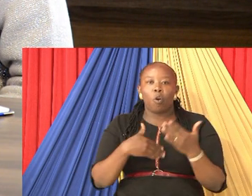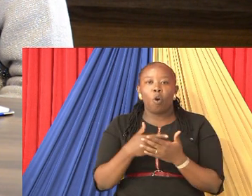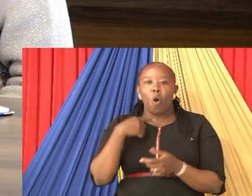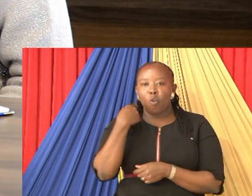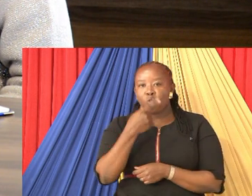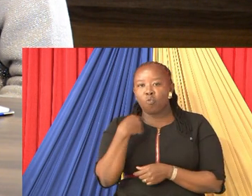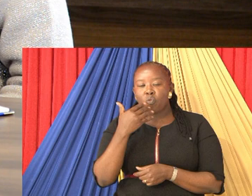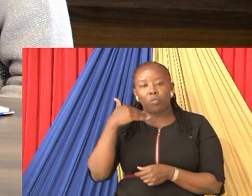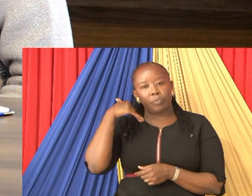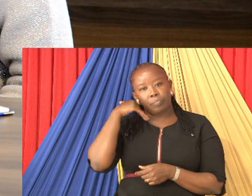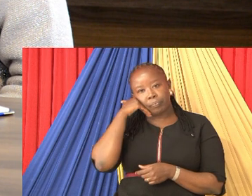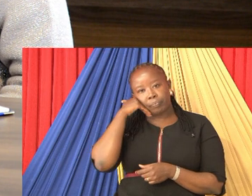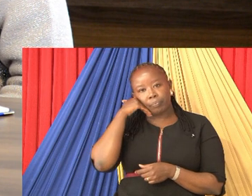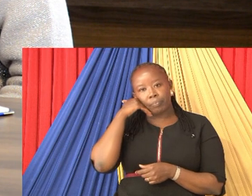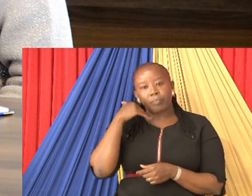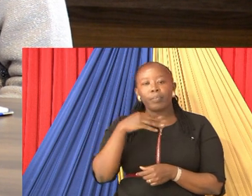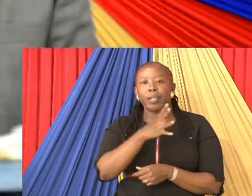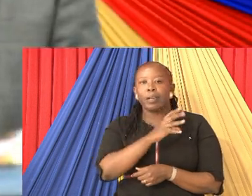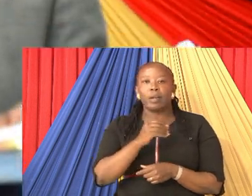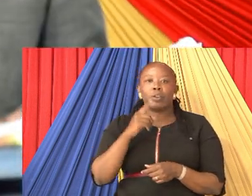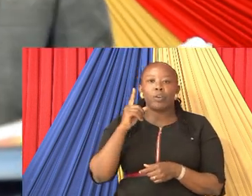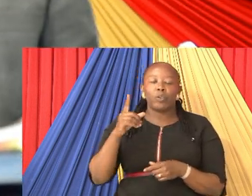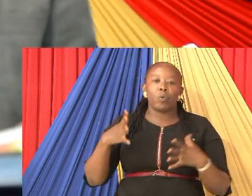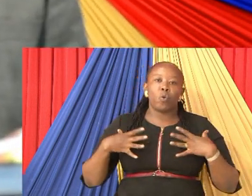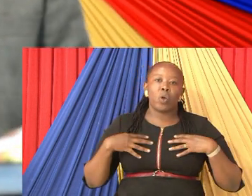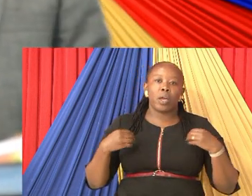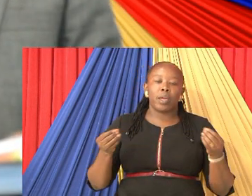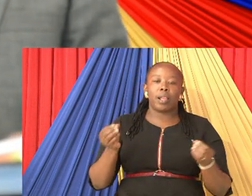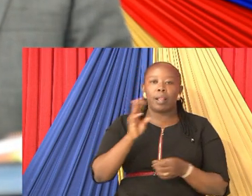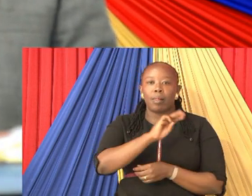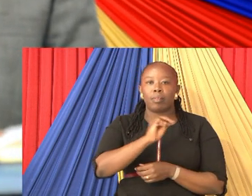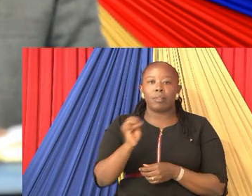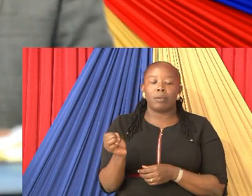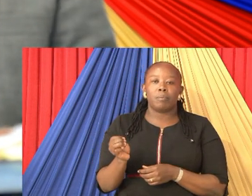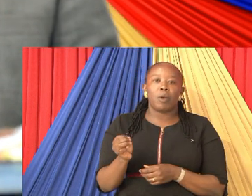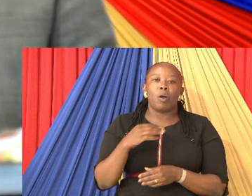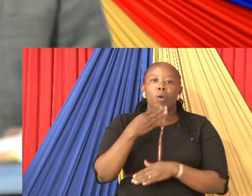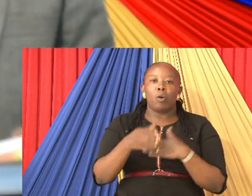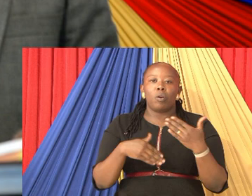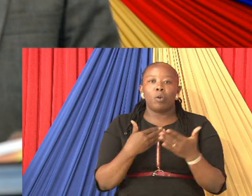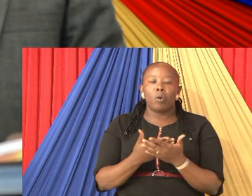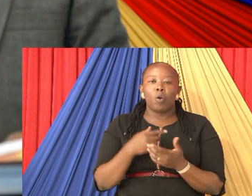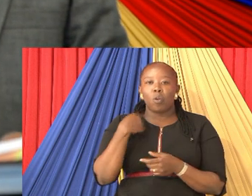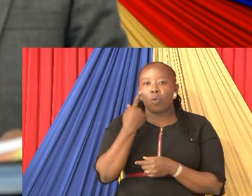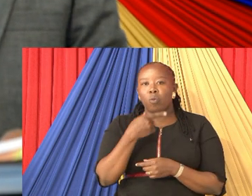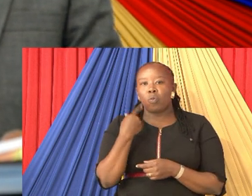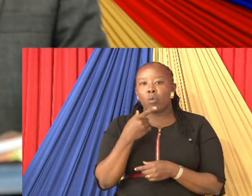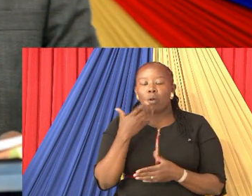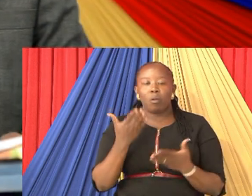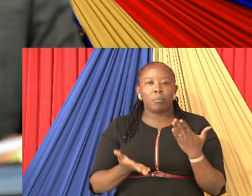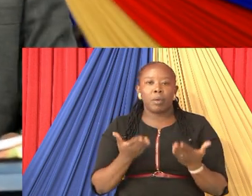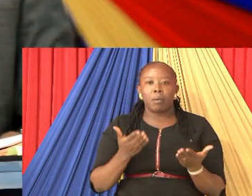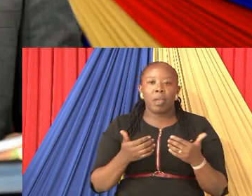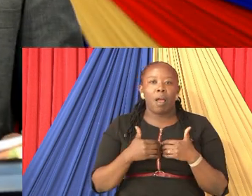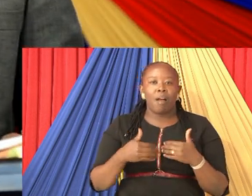Bwana unawapitia na Mungu unawaponya katika jina la Yesu. Walio na ukosefu wa hali yoyote, Bwana